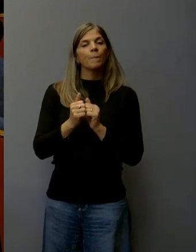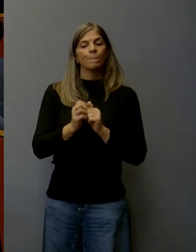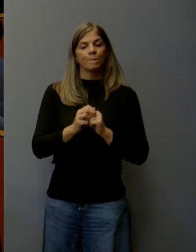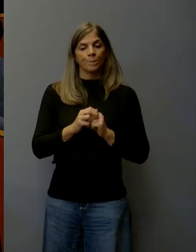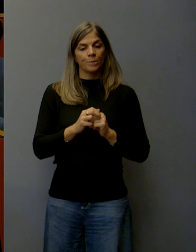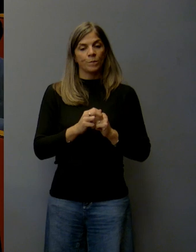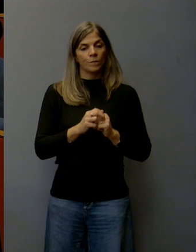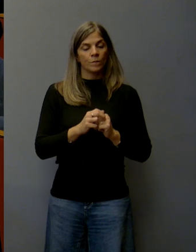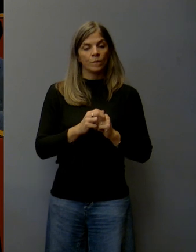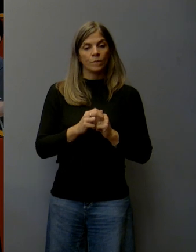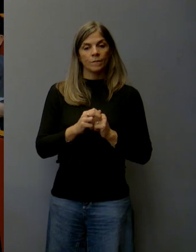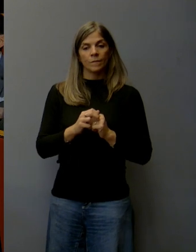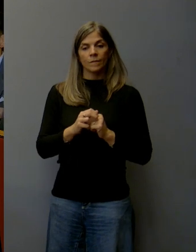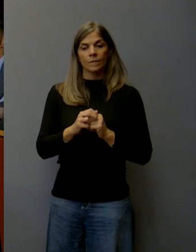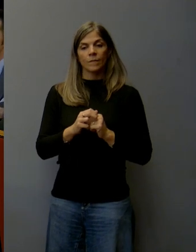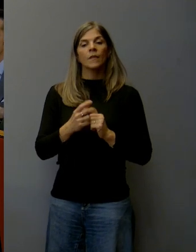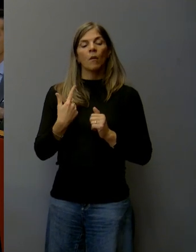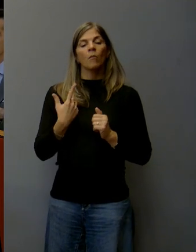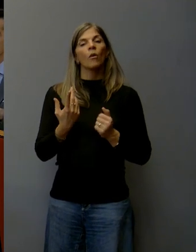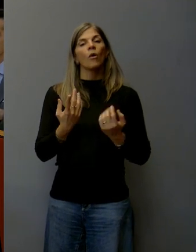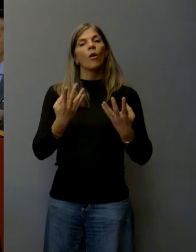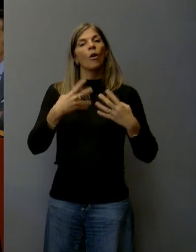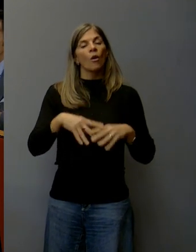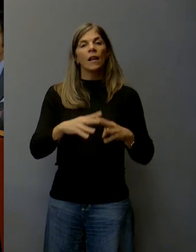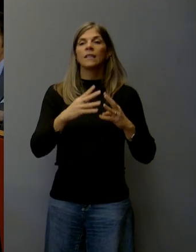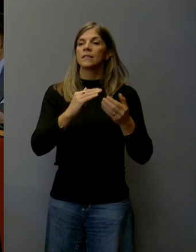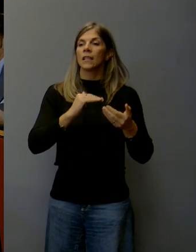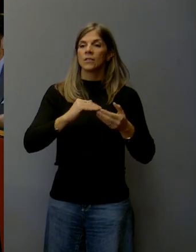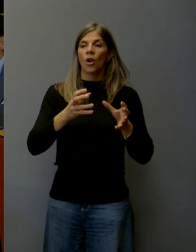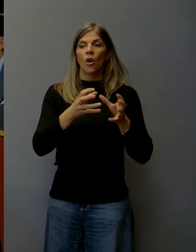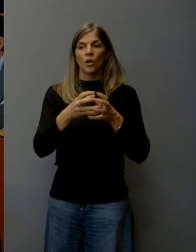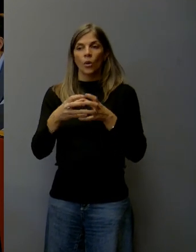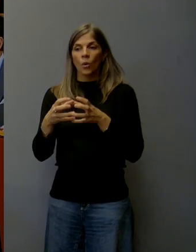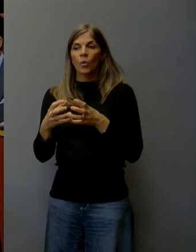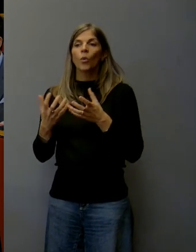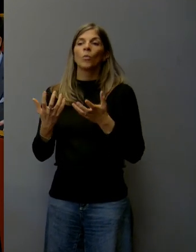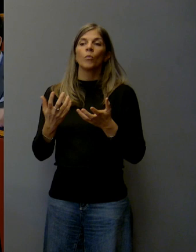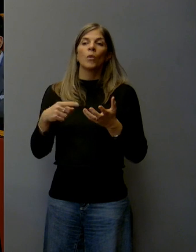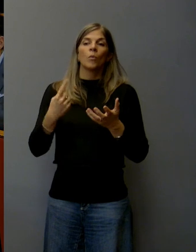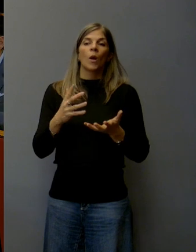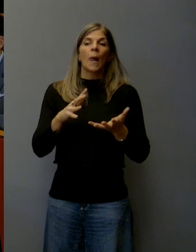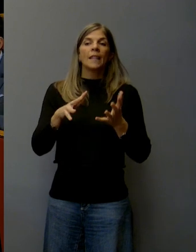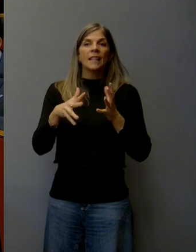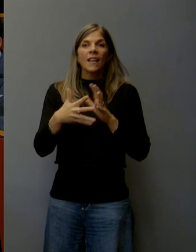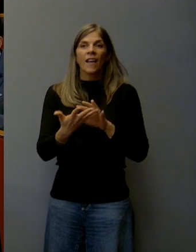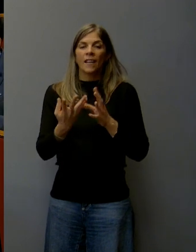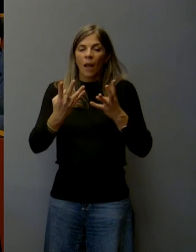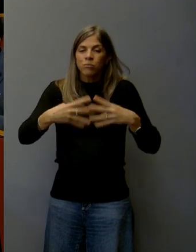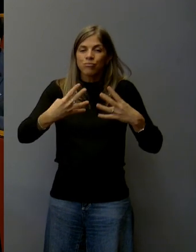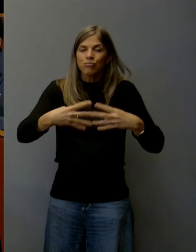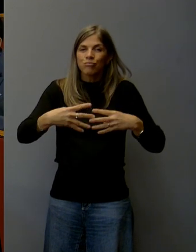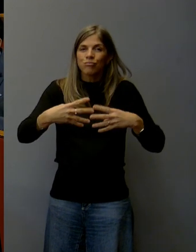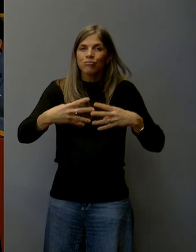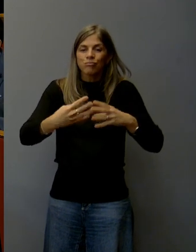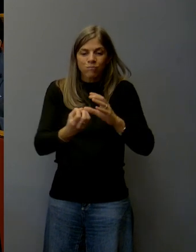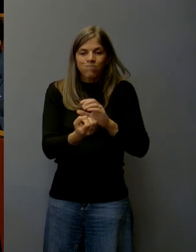sono Sono quelle organizzazioni che poi diventano incubatrici dei grandi campioni